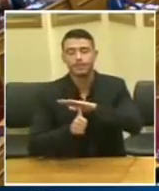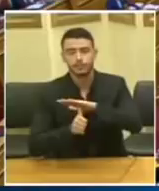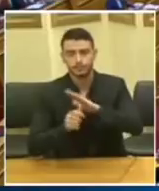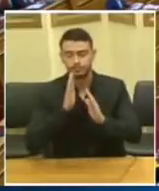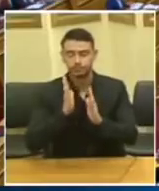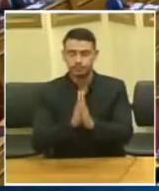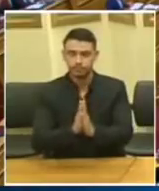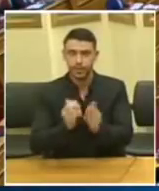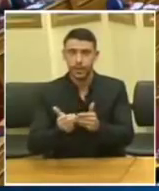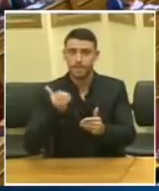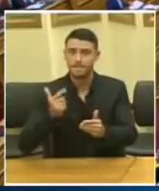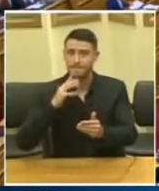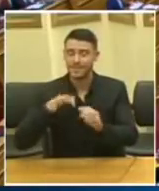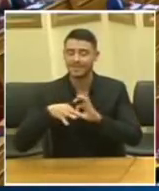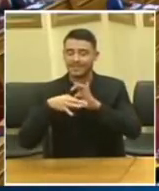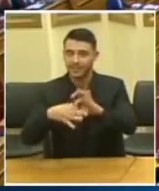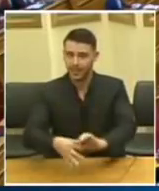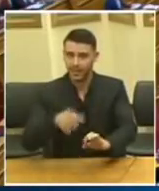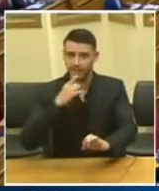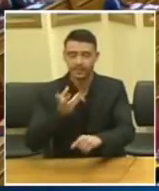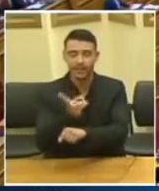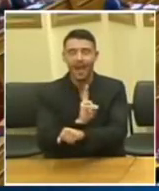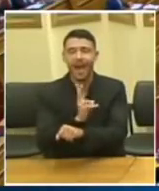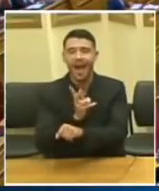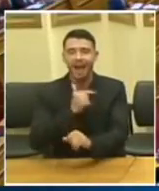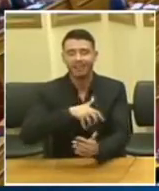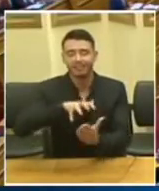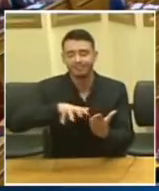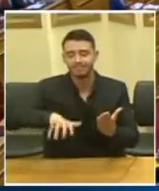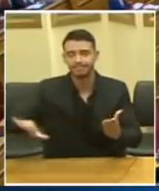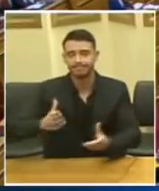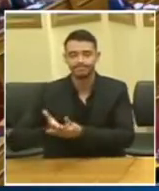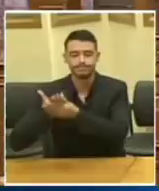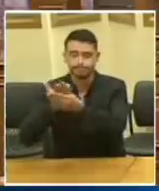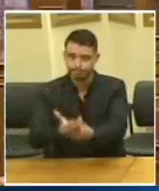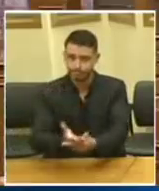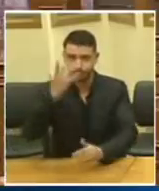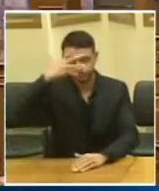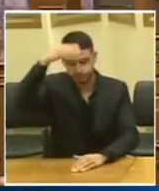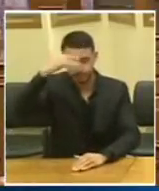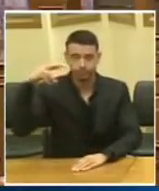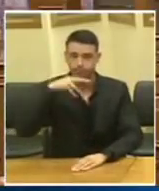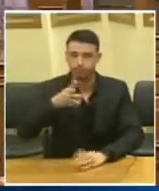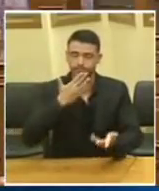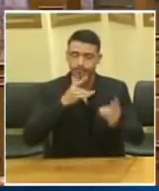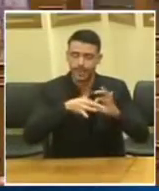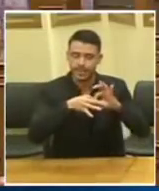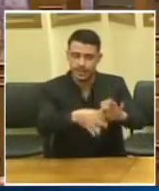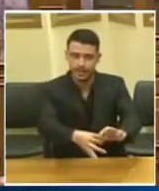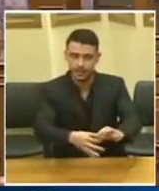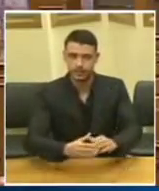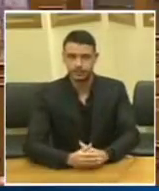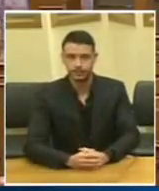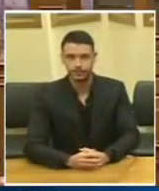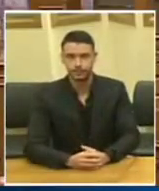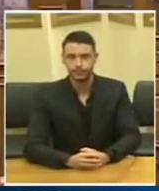της νομοθετικής ένα φάκελο για να ακολουθεί η διαδικασία και εσείς προχωρήστε. Παρακαλώ, περάστε. Σας